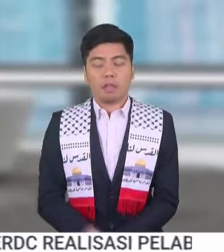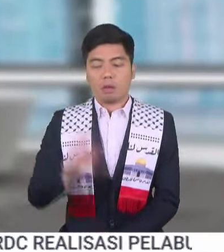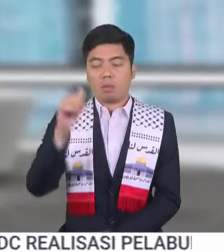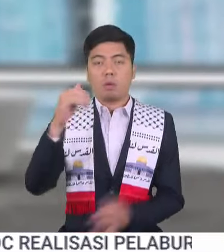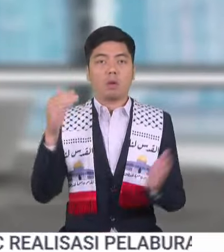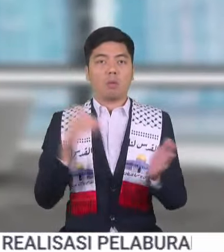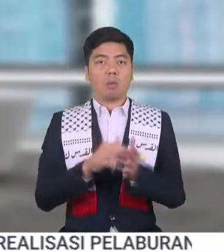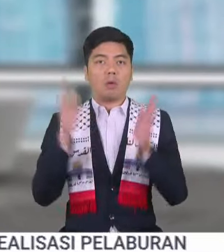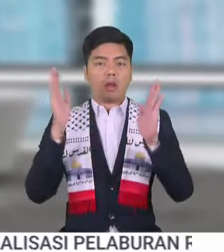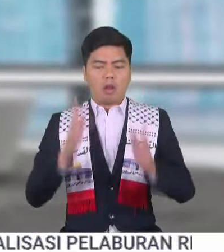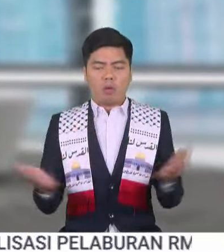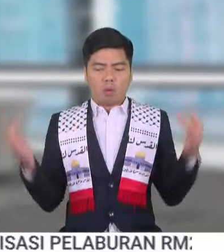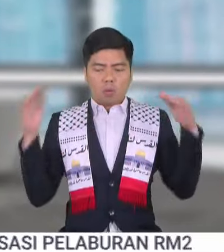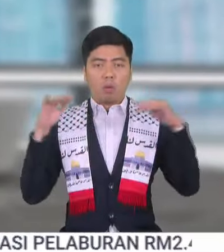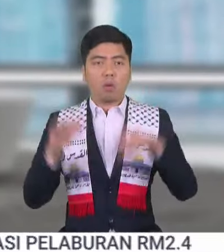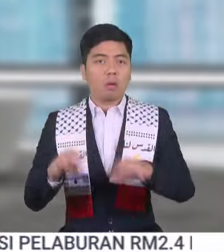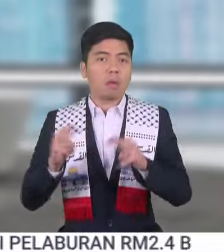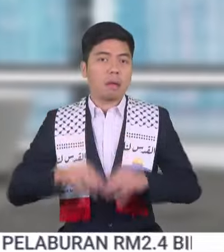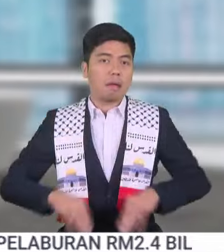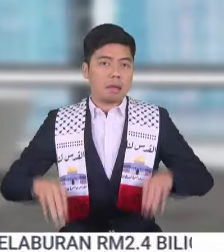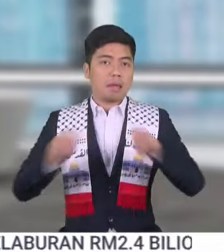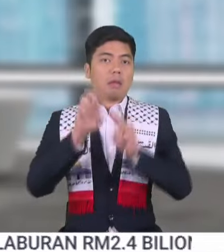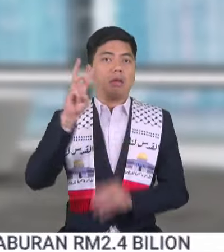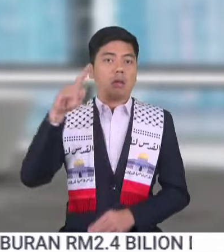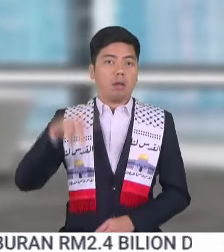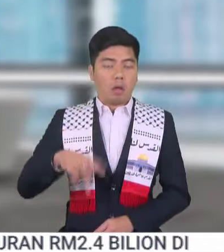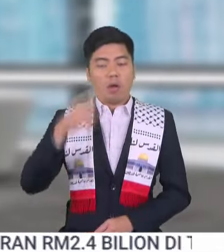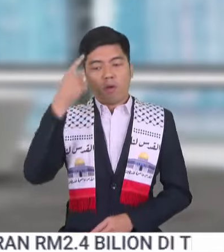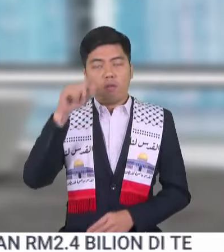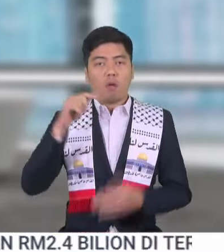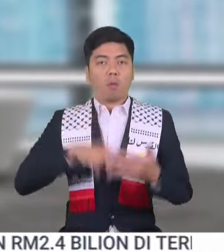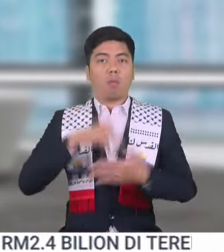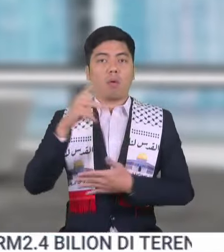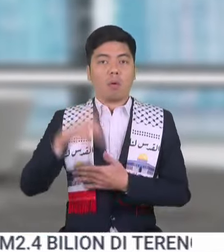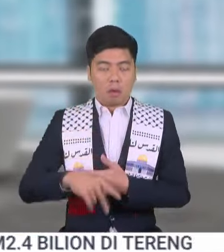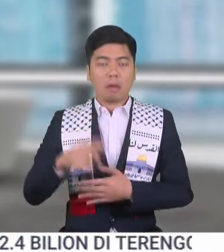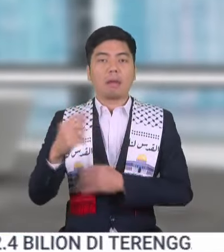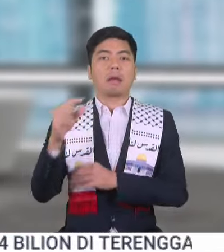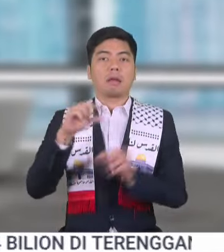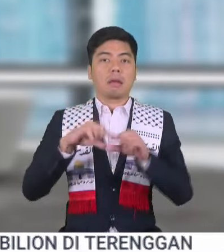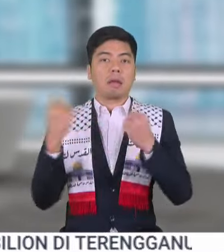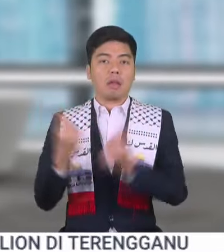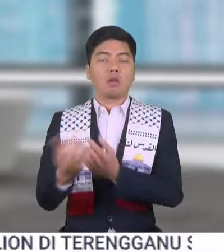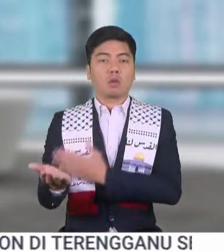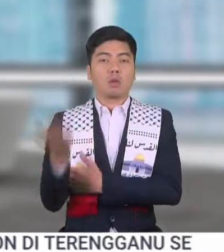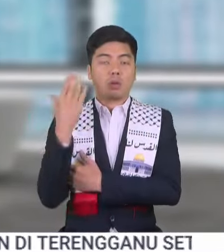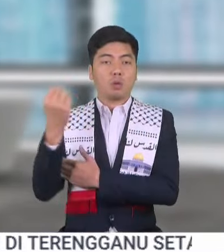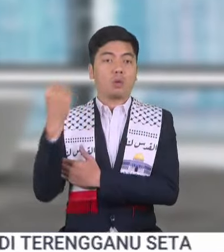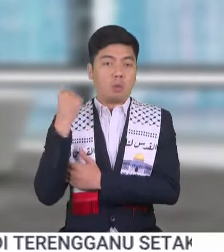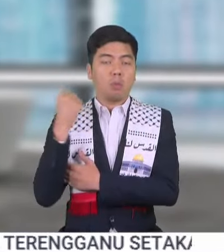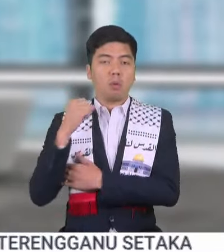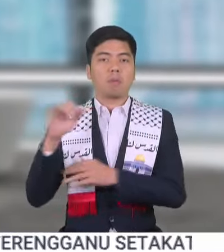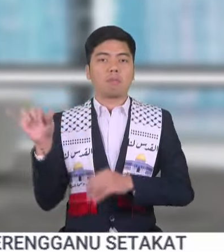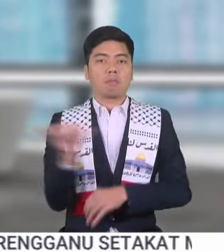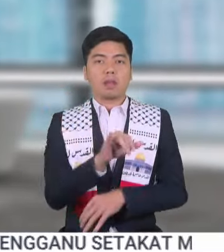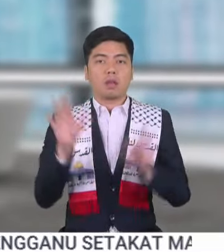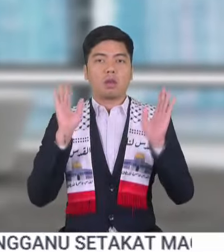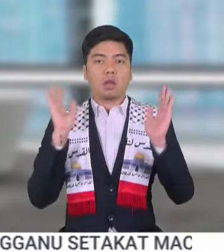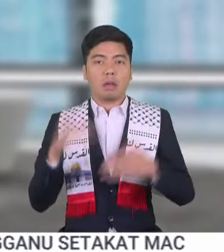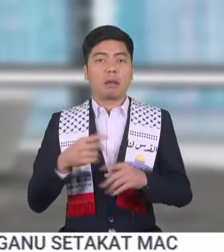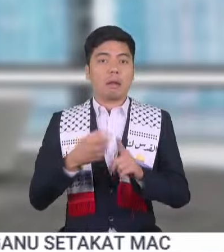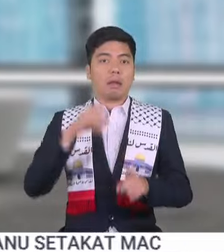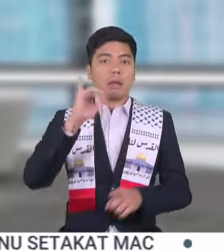10,000 jemaah memenuhi Masjid Wilayah Persekutuan sempena program Geng Subuh Macam Jumaat Anjuran Jawi bersama Suruhanjaya Integriti